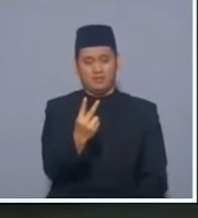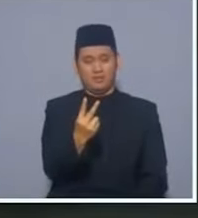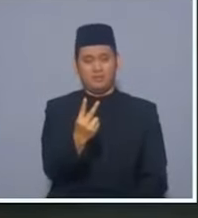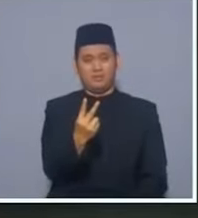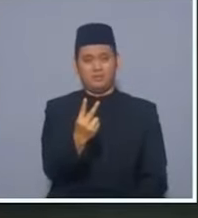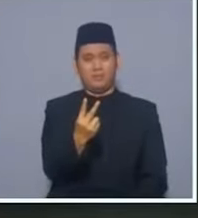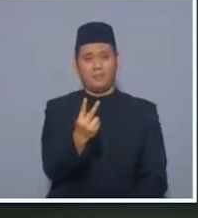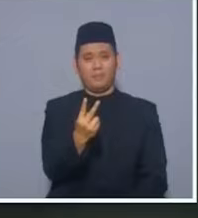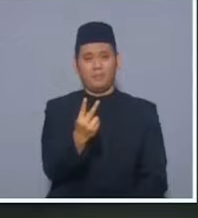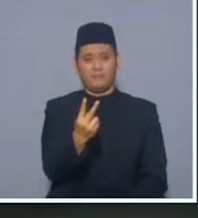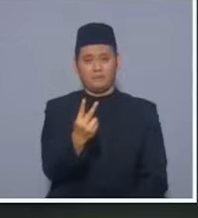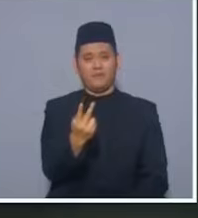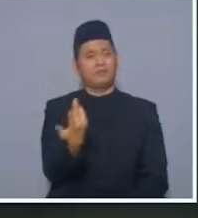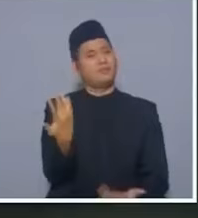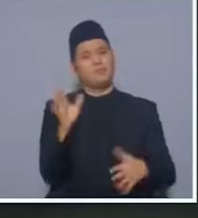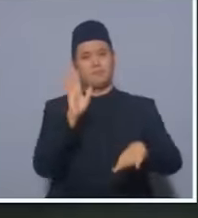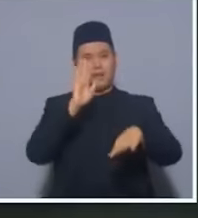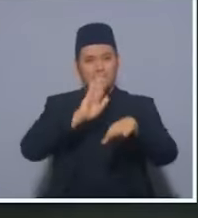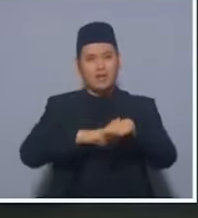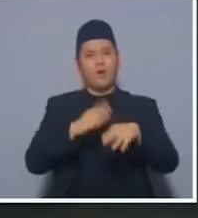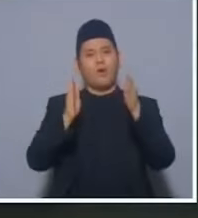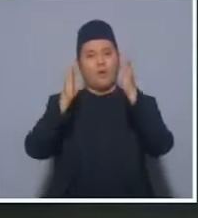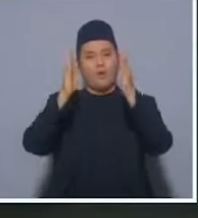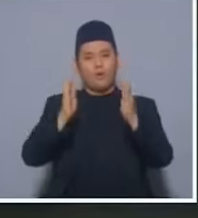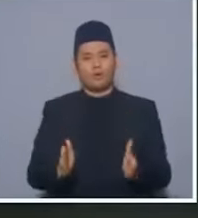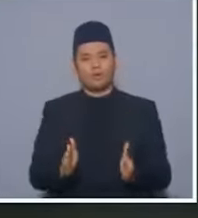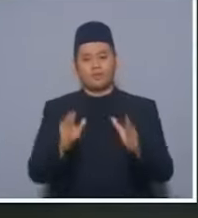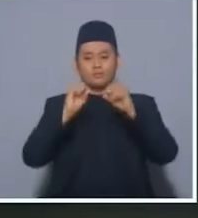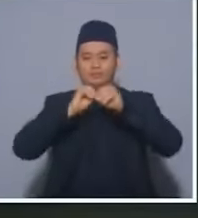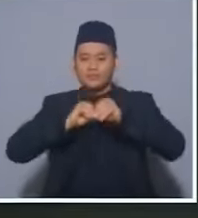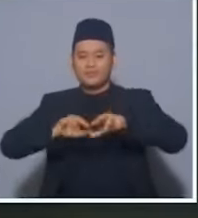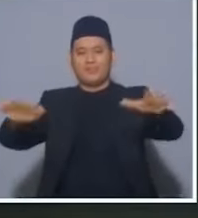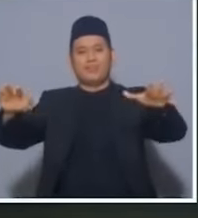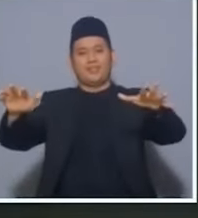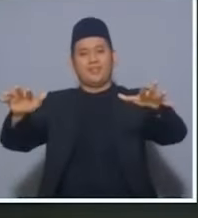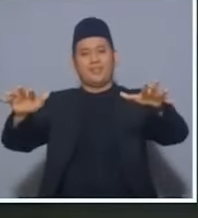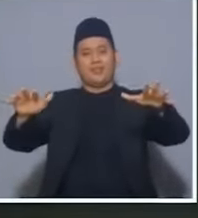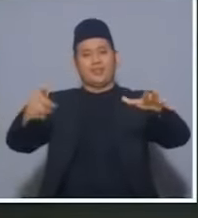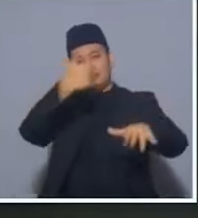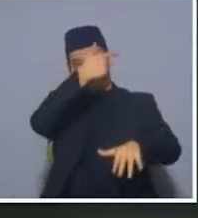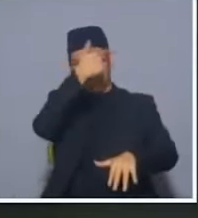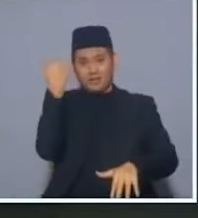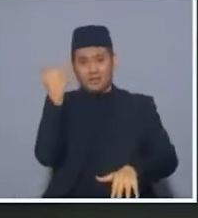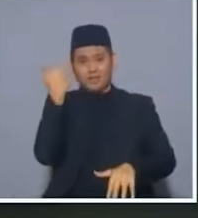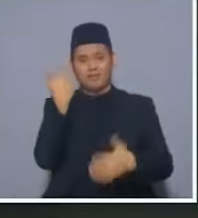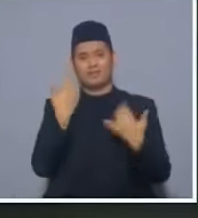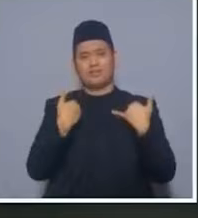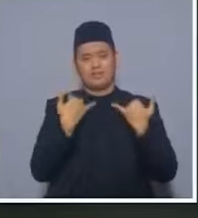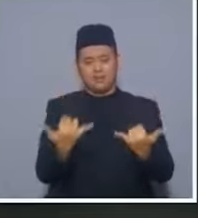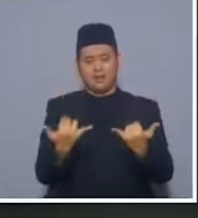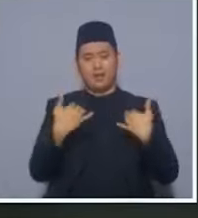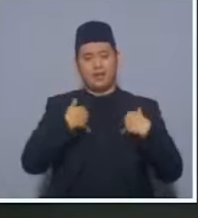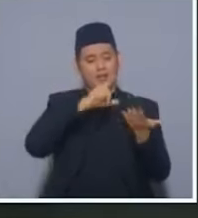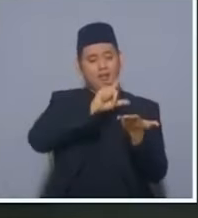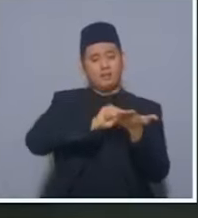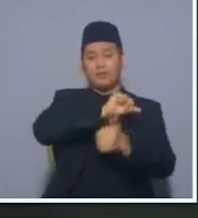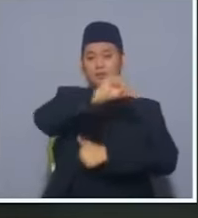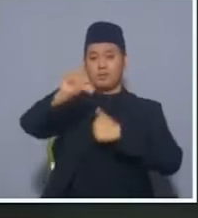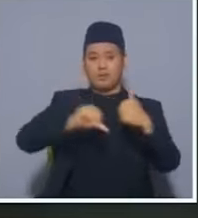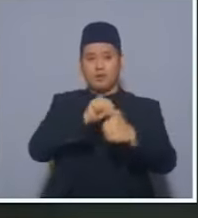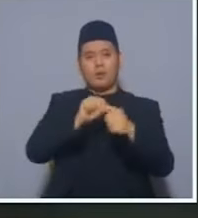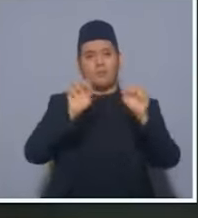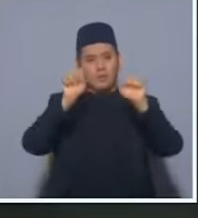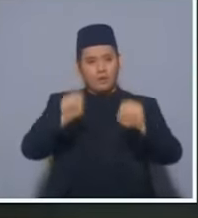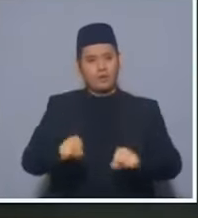ini sebagai influencer. Ya? Sebab hari ini dengan lambakan media sosial, membenarkan orang